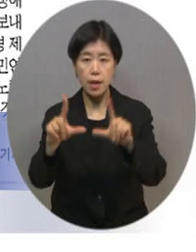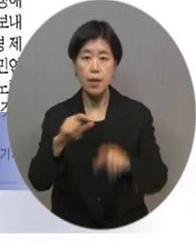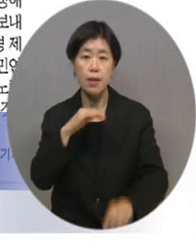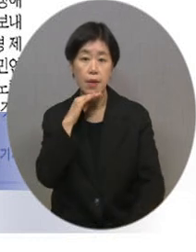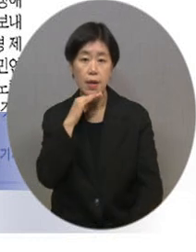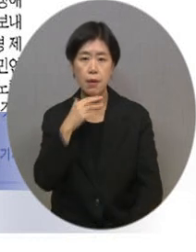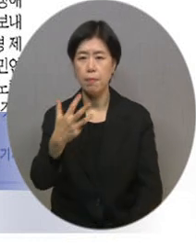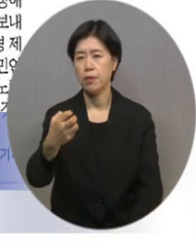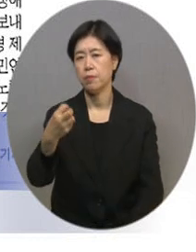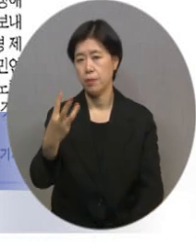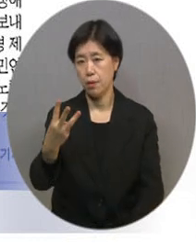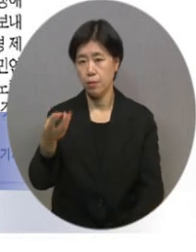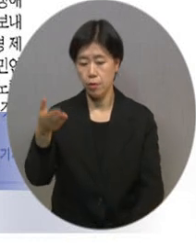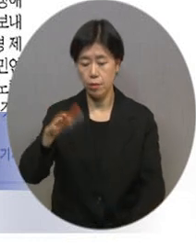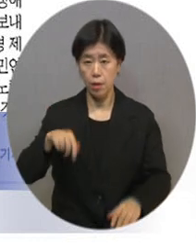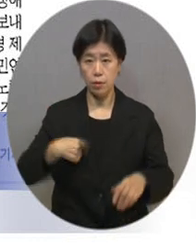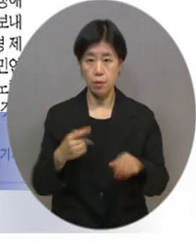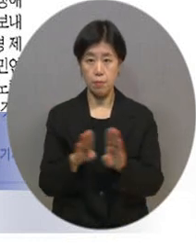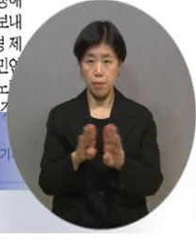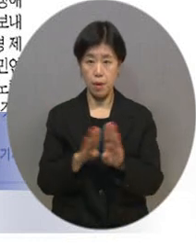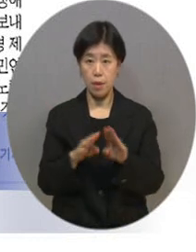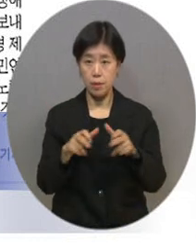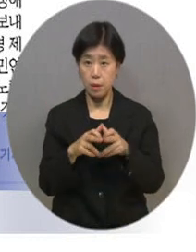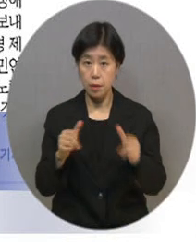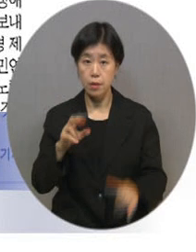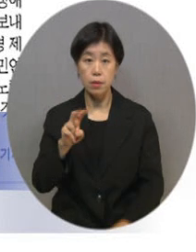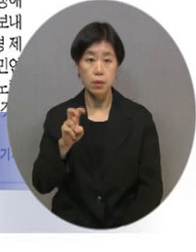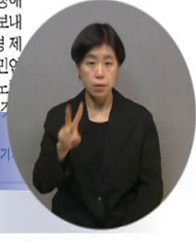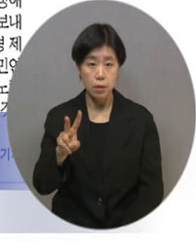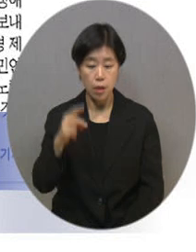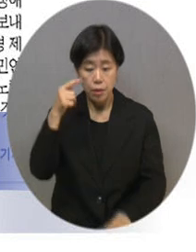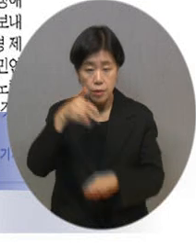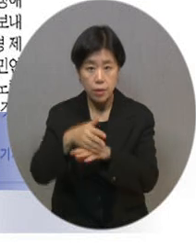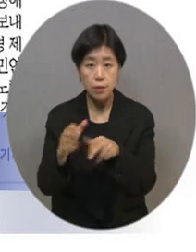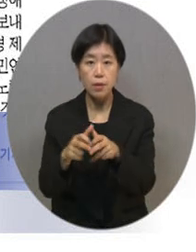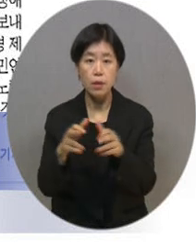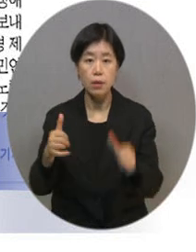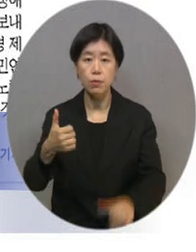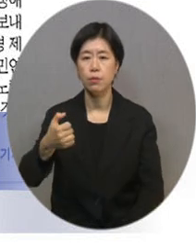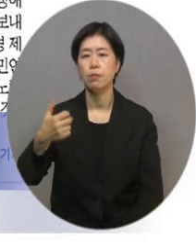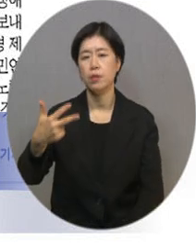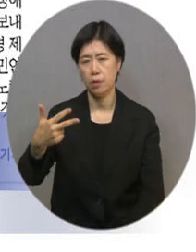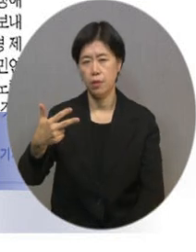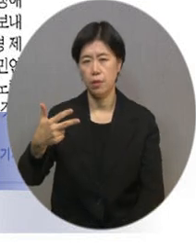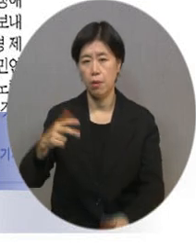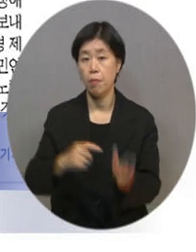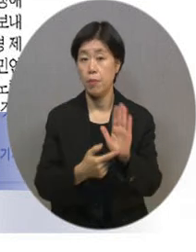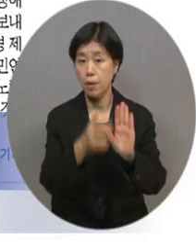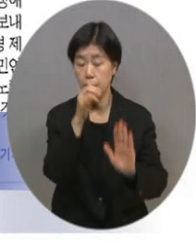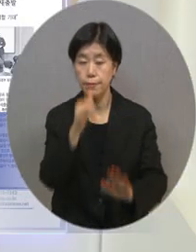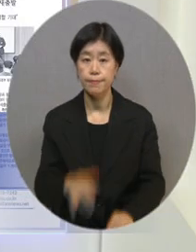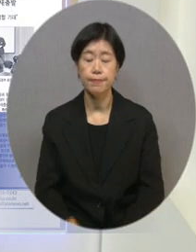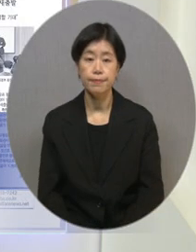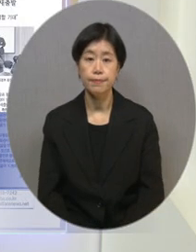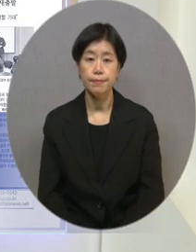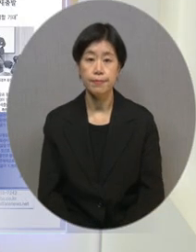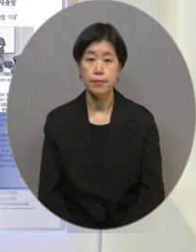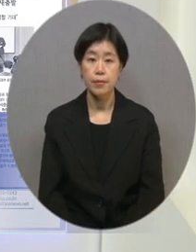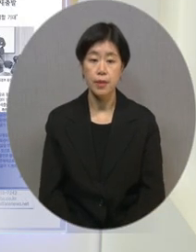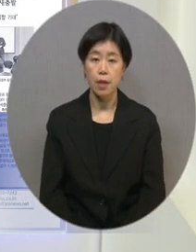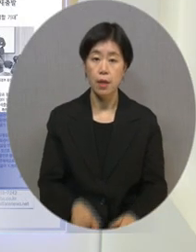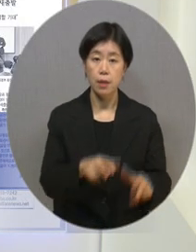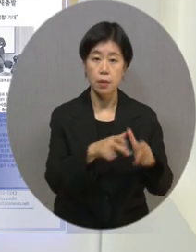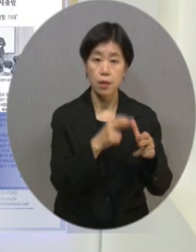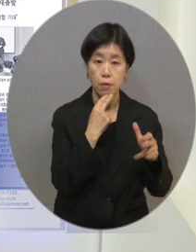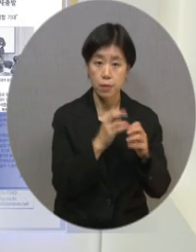83세 자폐성 장애인은 22세 지척 장애인은 57세로 나타났습니다 즉